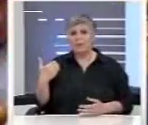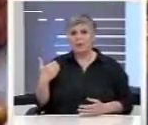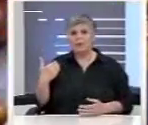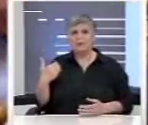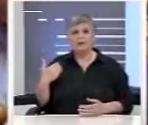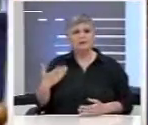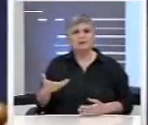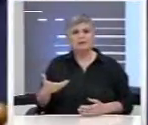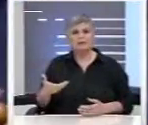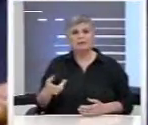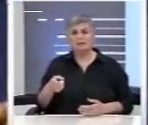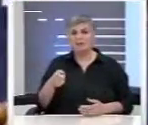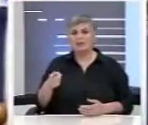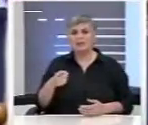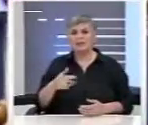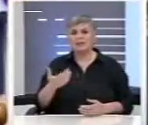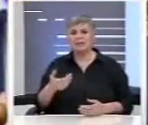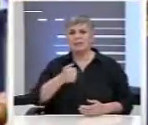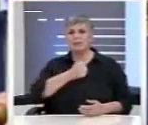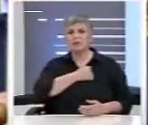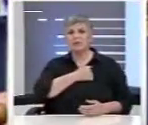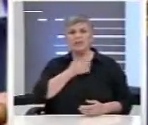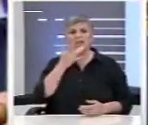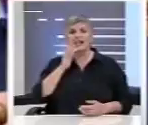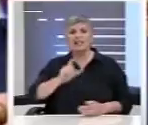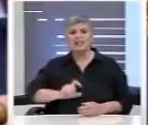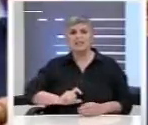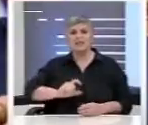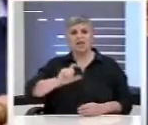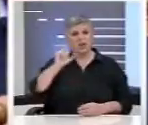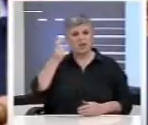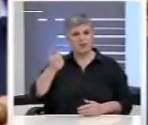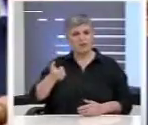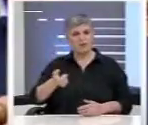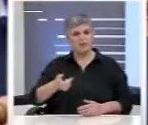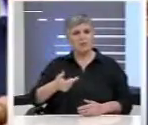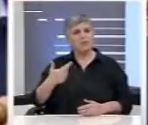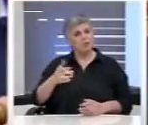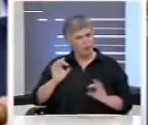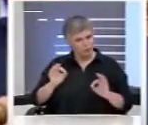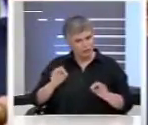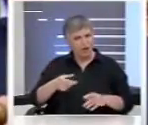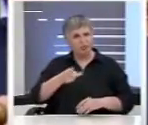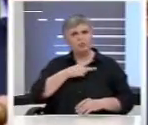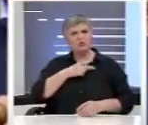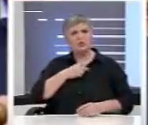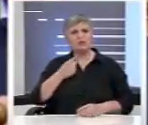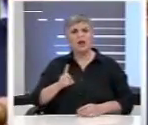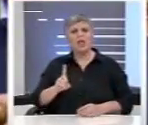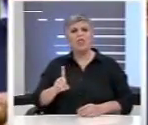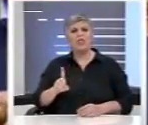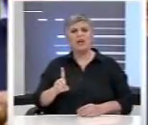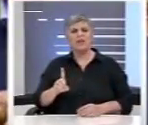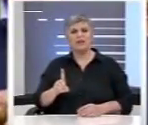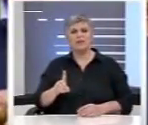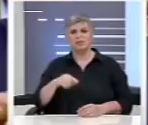τι είναι για σας η Χρυσή Αυγή που ο κύριος Δένδια, σωστά λέτε, και εμείς μαζί του προχωρήσαμε στη